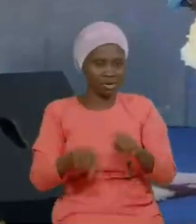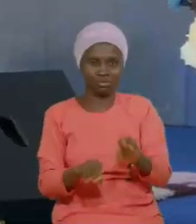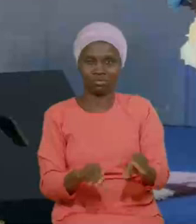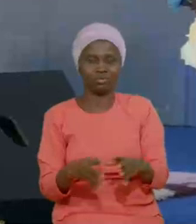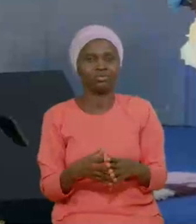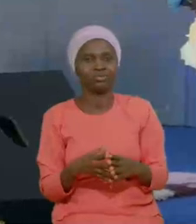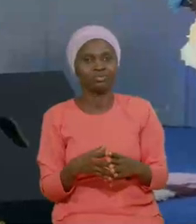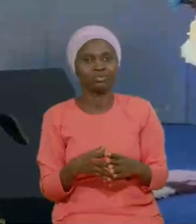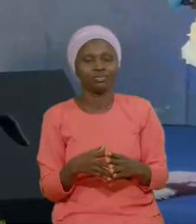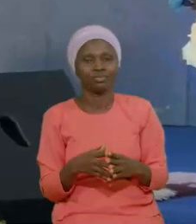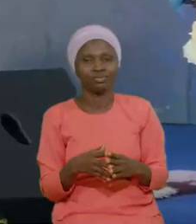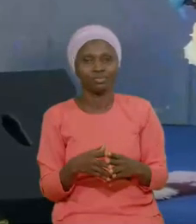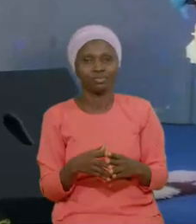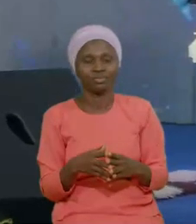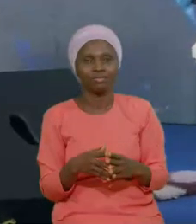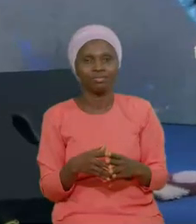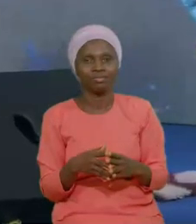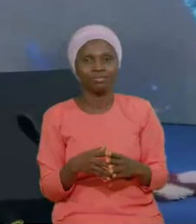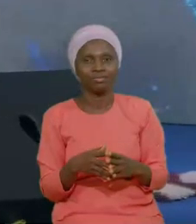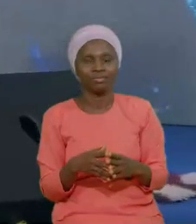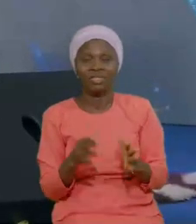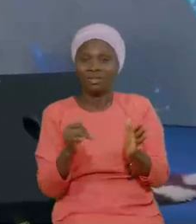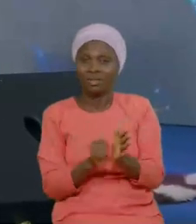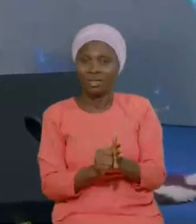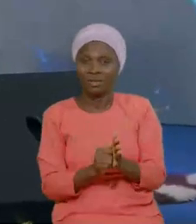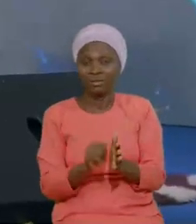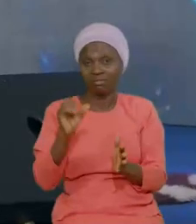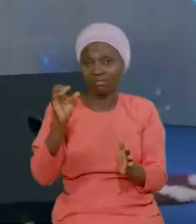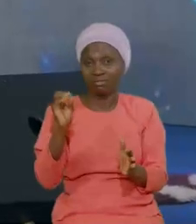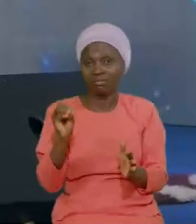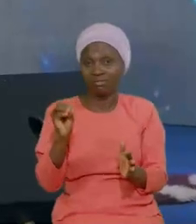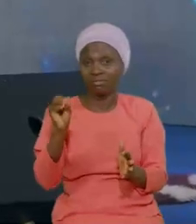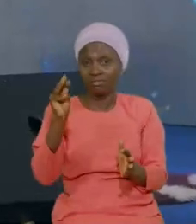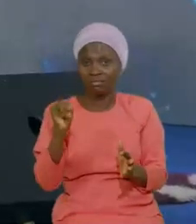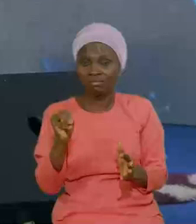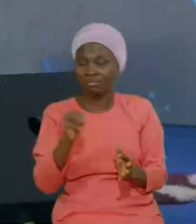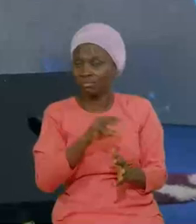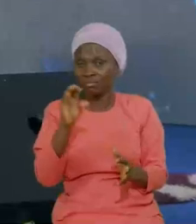Il y a quelque chose que le sel fera, que le piment ne peut pas faire.